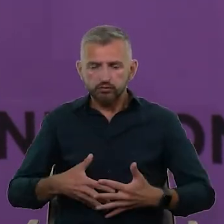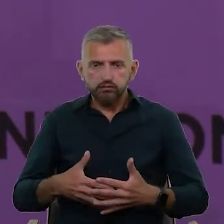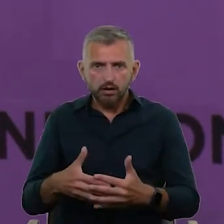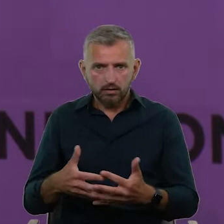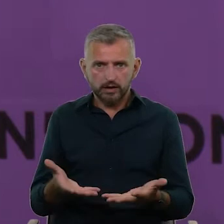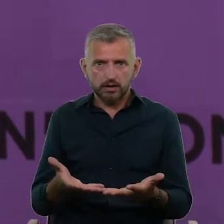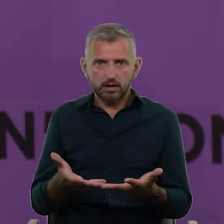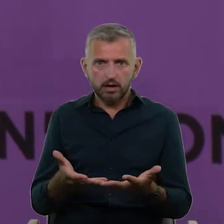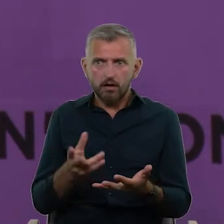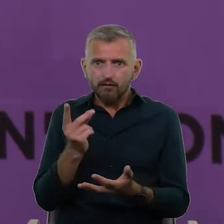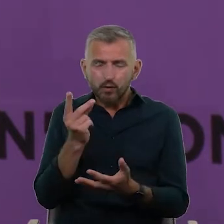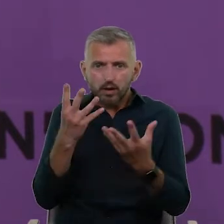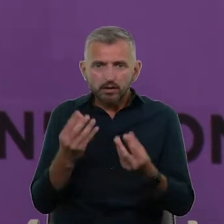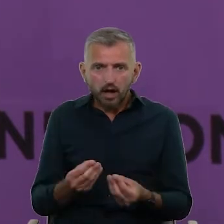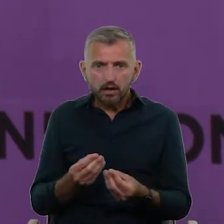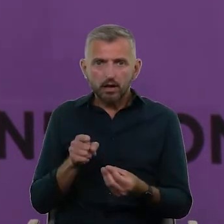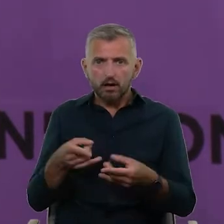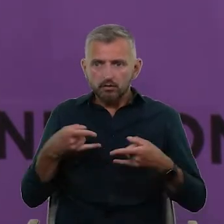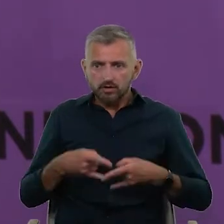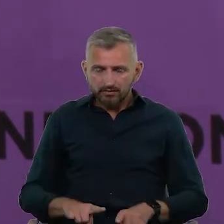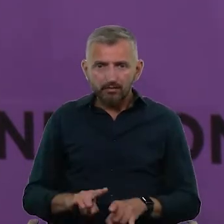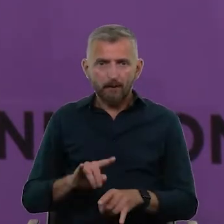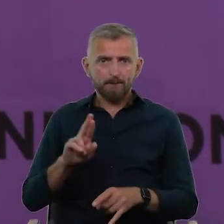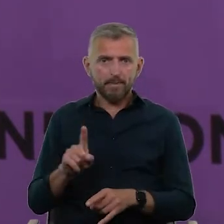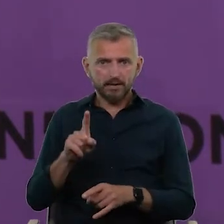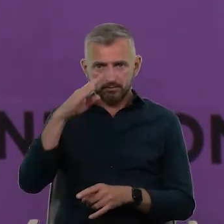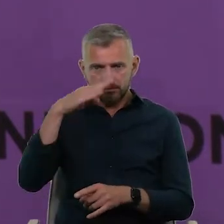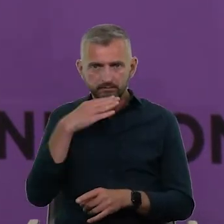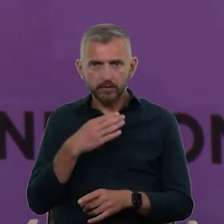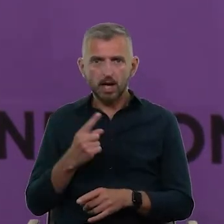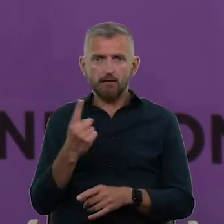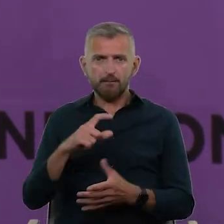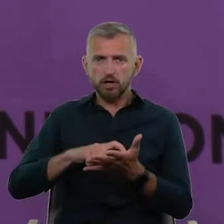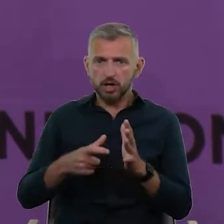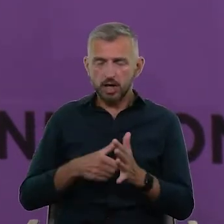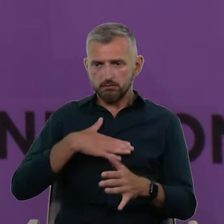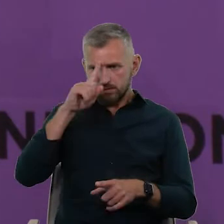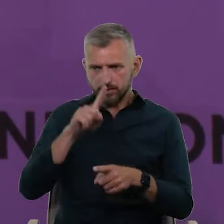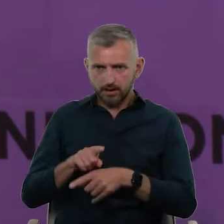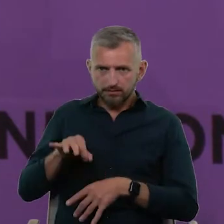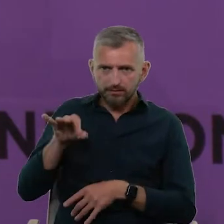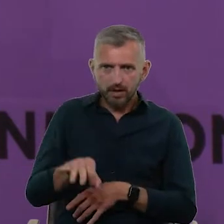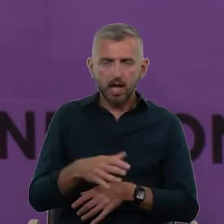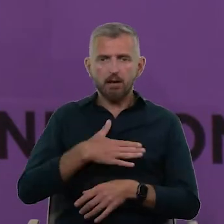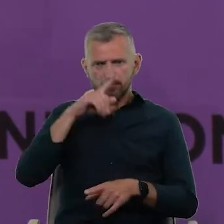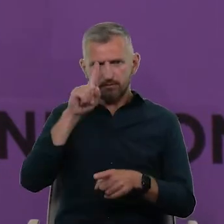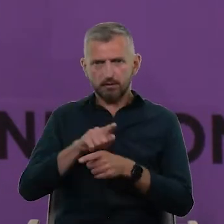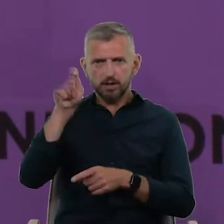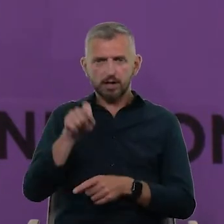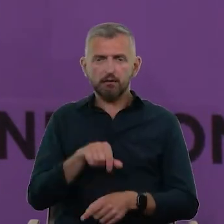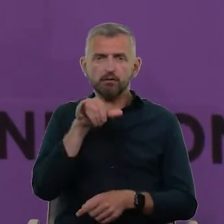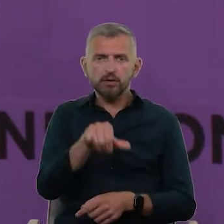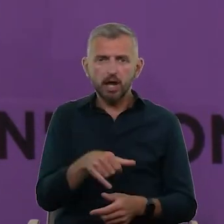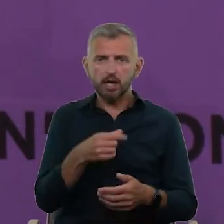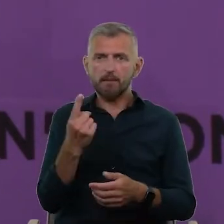нього. І в перший клас її вів мій брат разом з сім'єю. Мій брат приїхав до неї на 1 вересня, бо батько ще